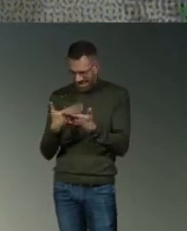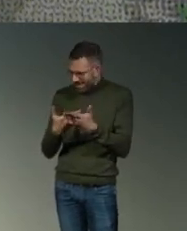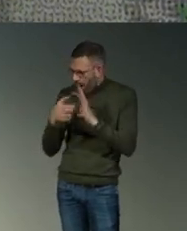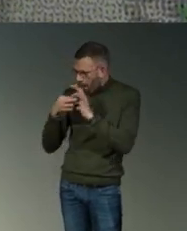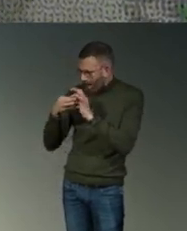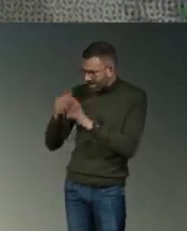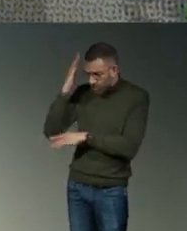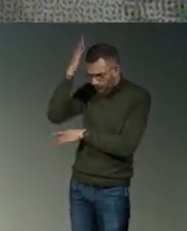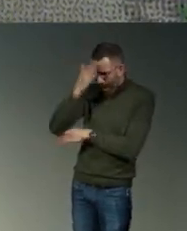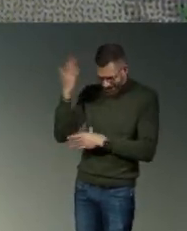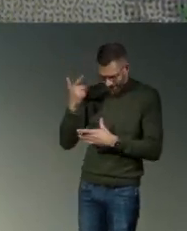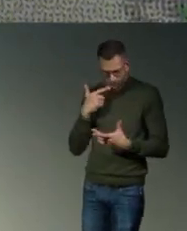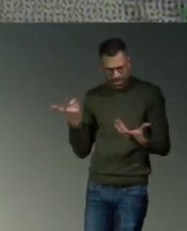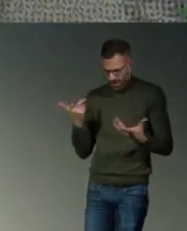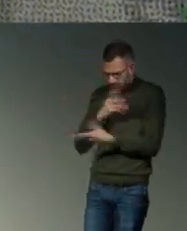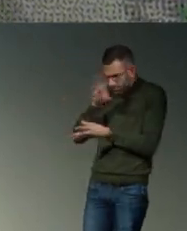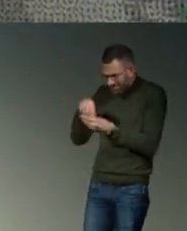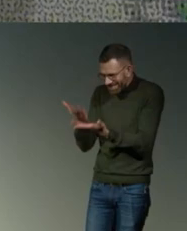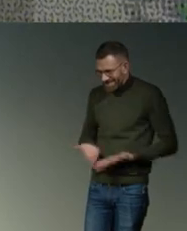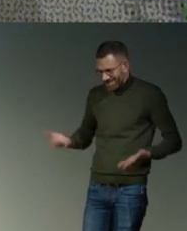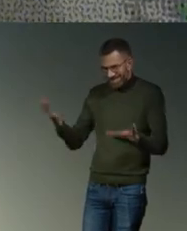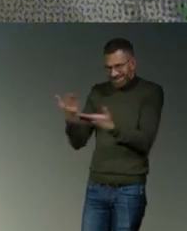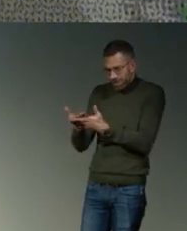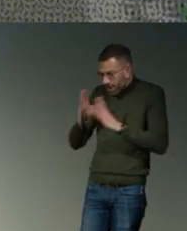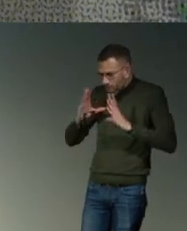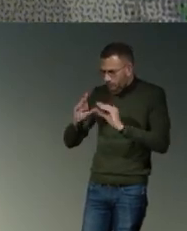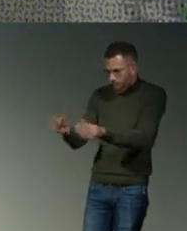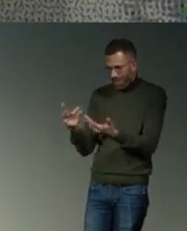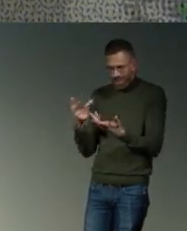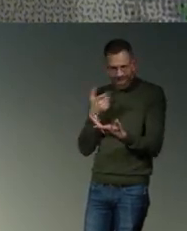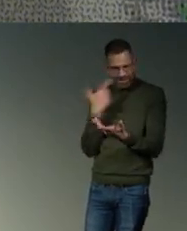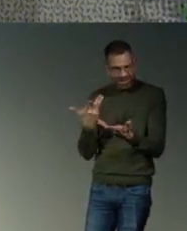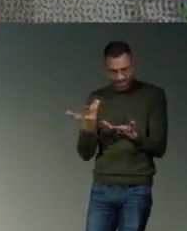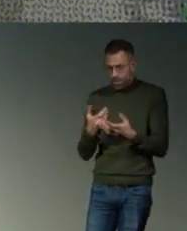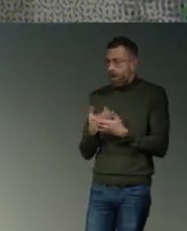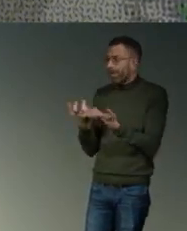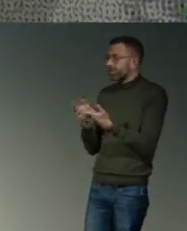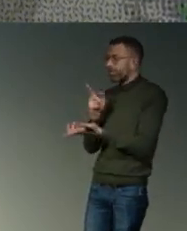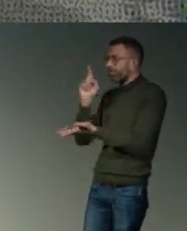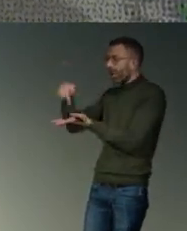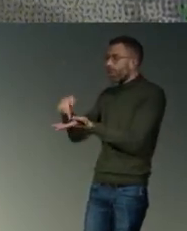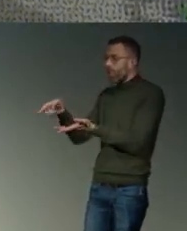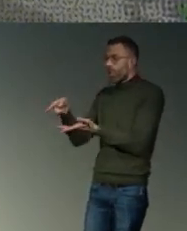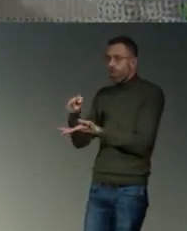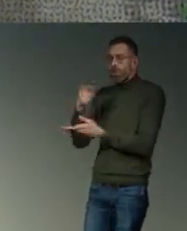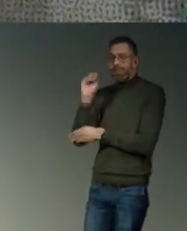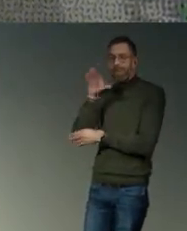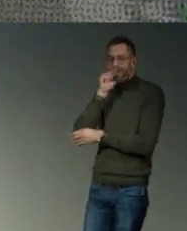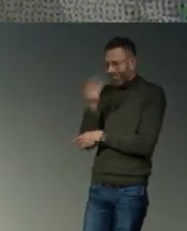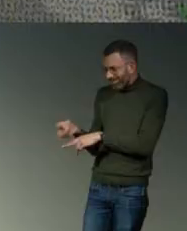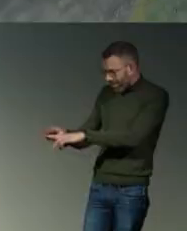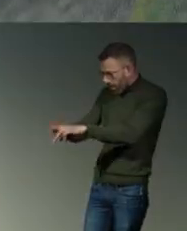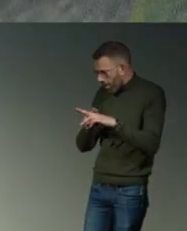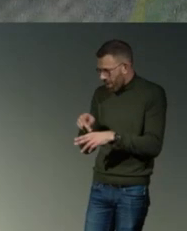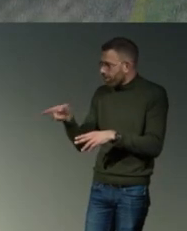animaux, dans une situation singulière, dans cette retenue d'eau d'un supermarché. Comme si cette alternance entre